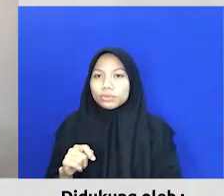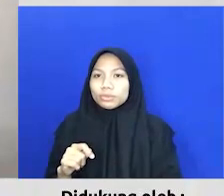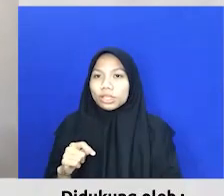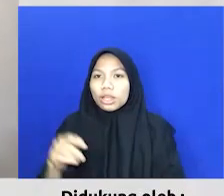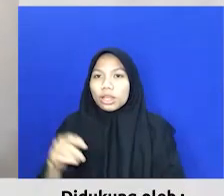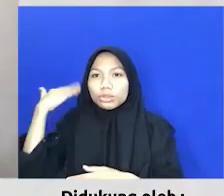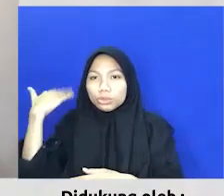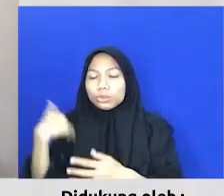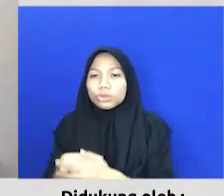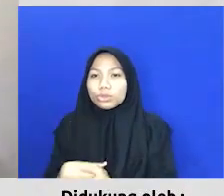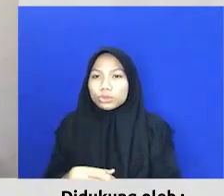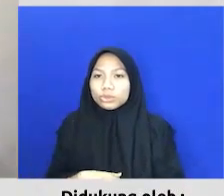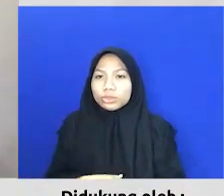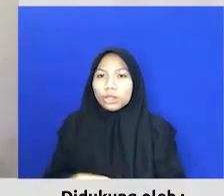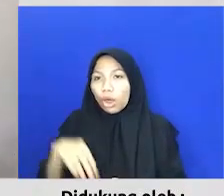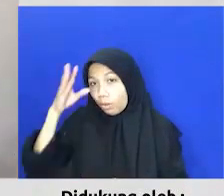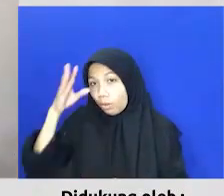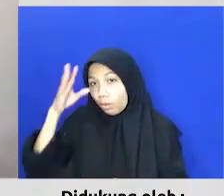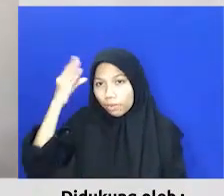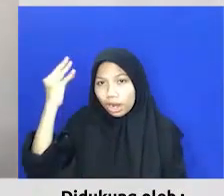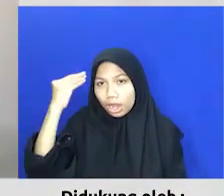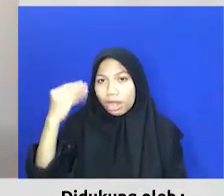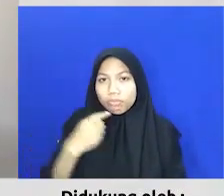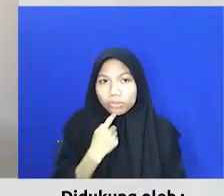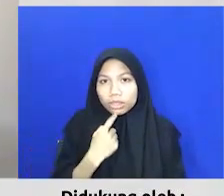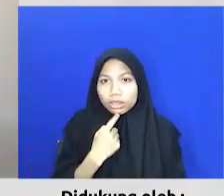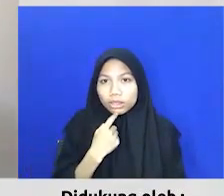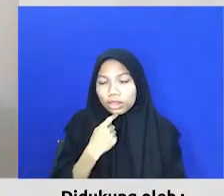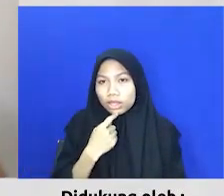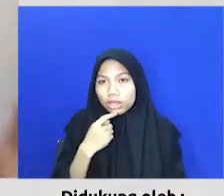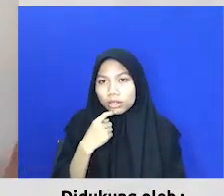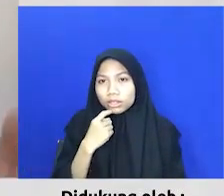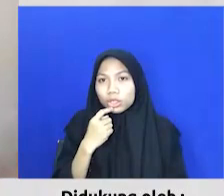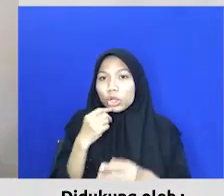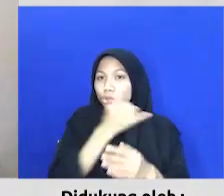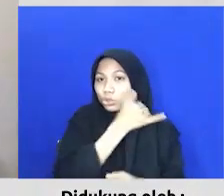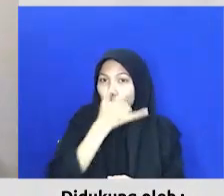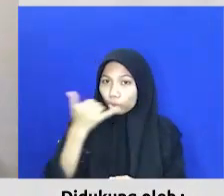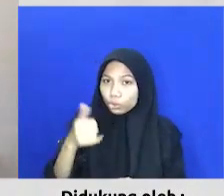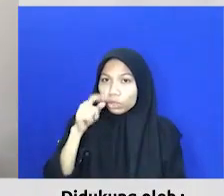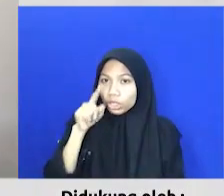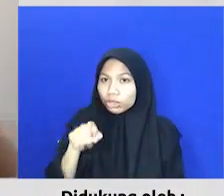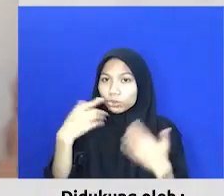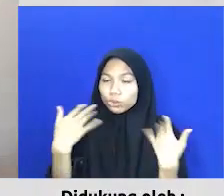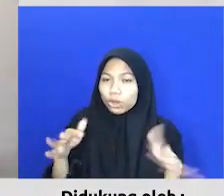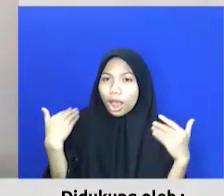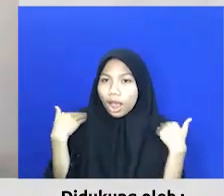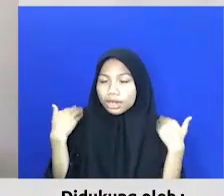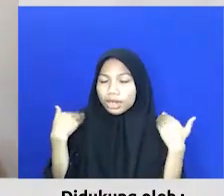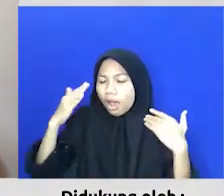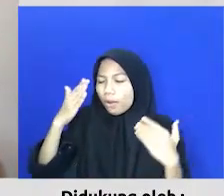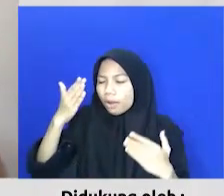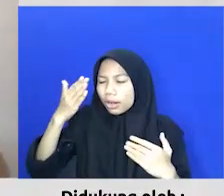di awal-awal film Indonesia lahir gitu, dan orang itu adalah Usra Ismail dan angkatannya Pak Aldawan gitu,